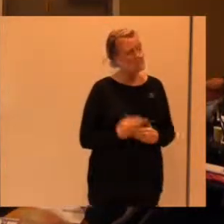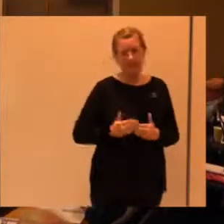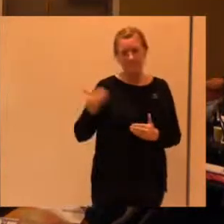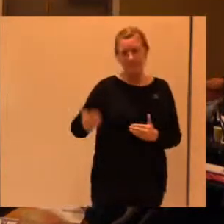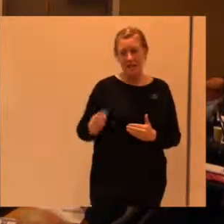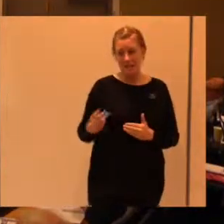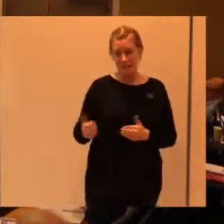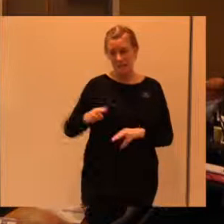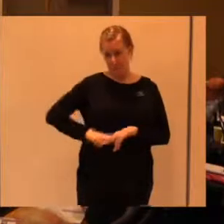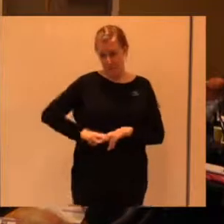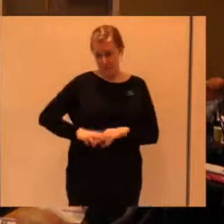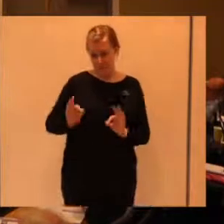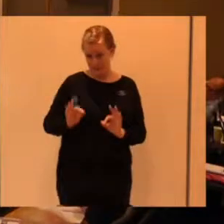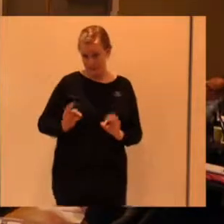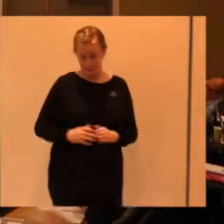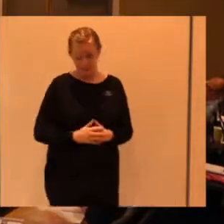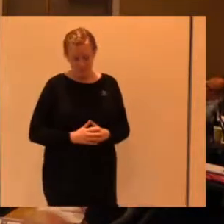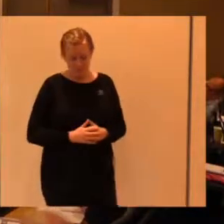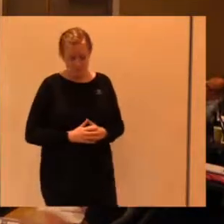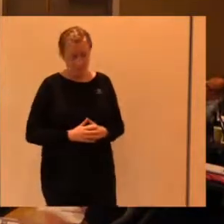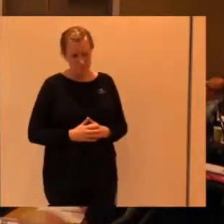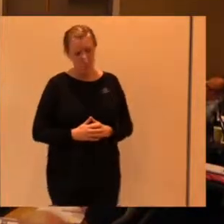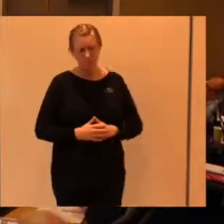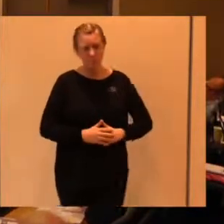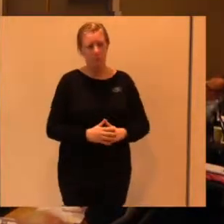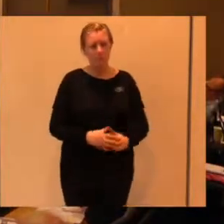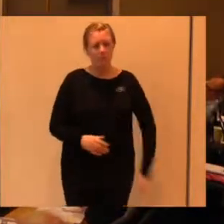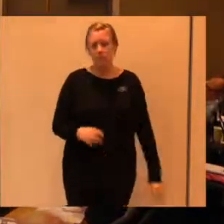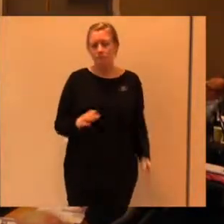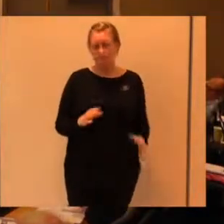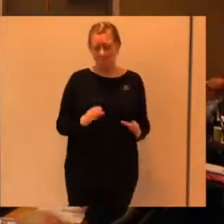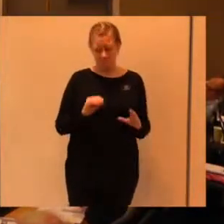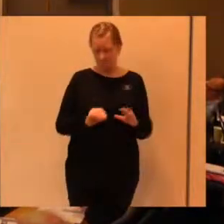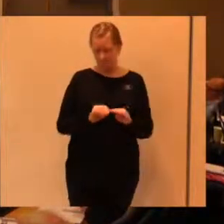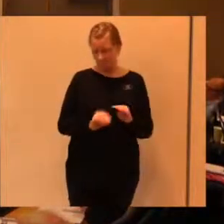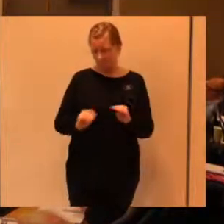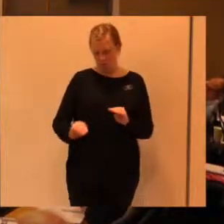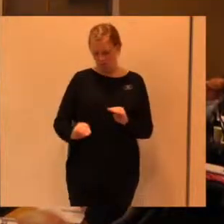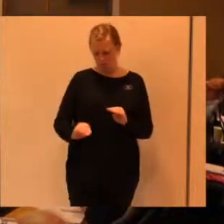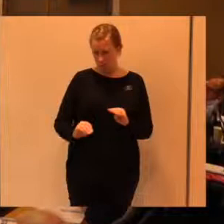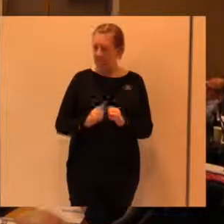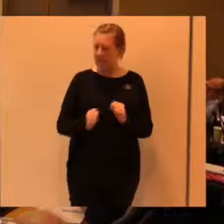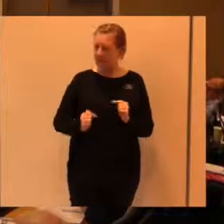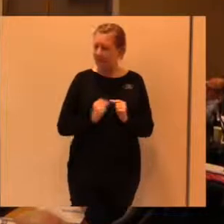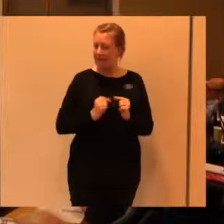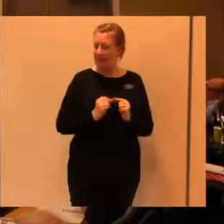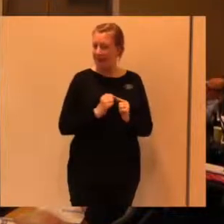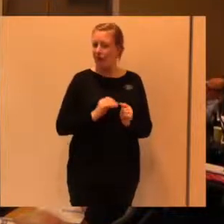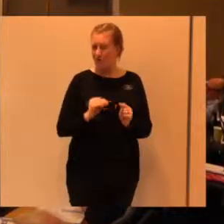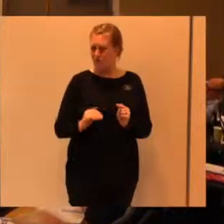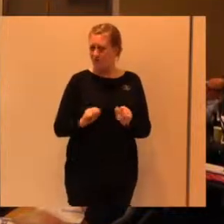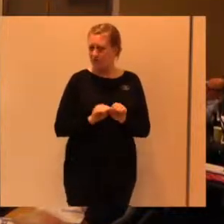där vi hittar, de ligger faktiskt inte på den här AA-nivån, men de ligger ganska nära, kan man säga. De